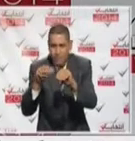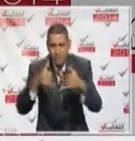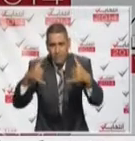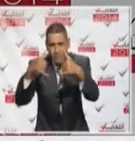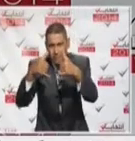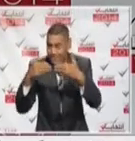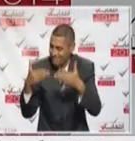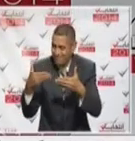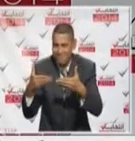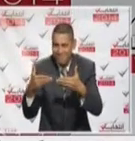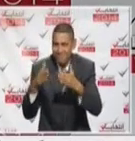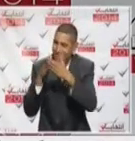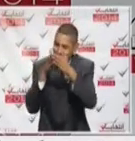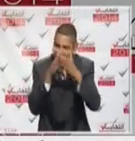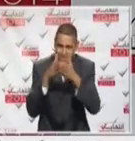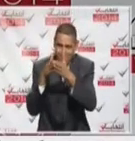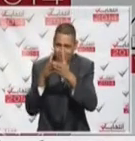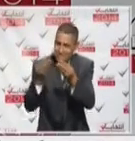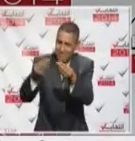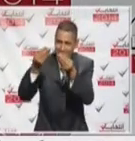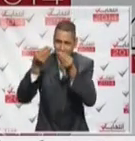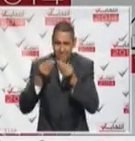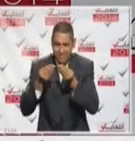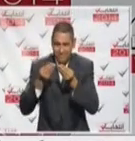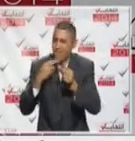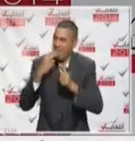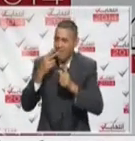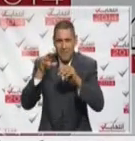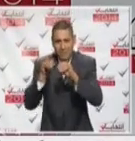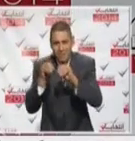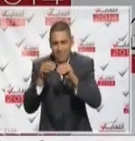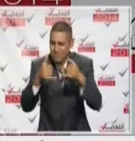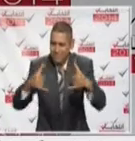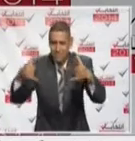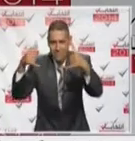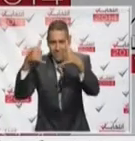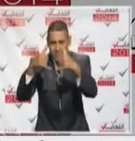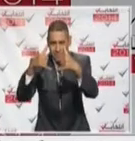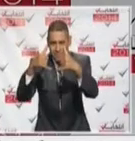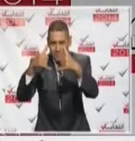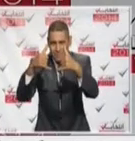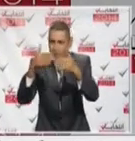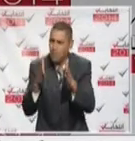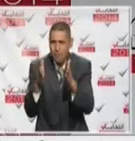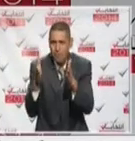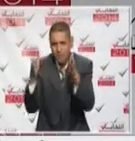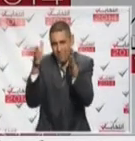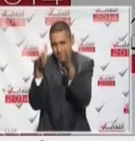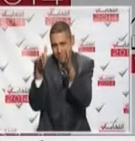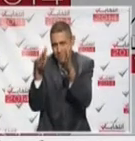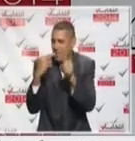هذه المره نطلب منكم منح تيار المحبه اغلبيه مقاعد مجلس نواب الشعب ومقابله ثقتكم